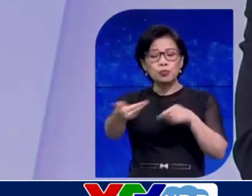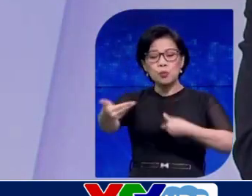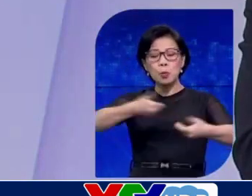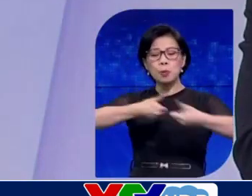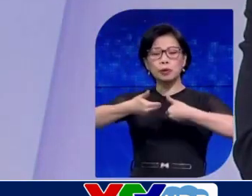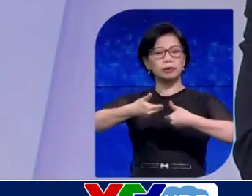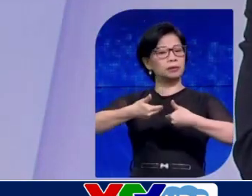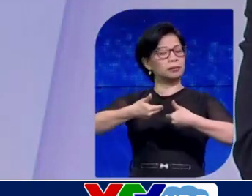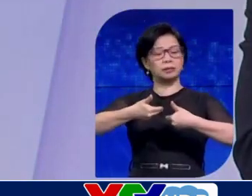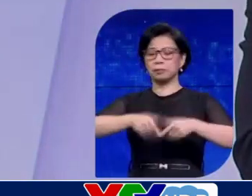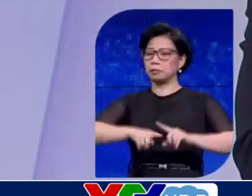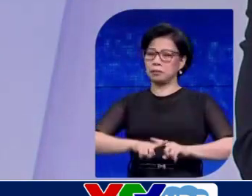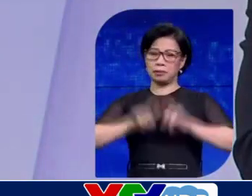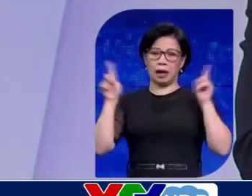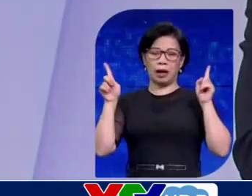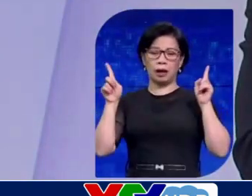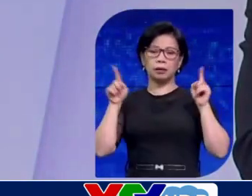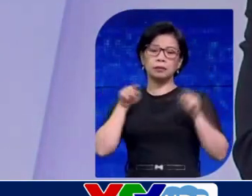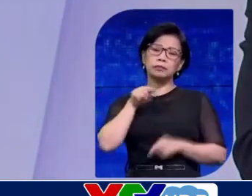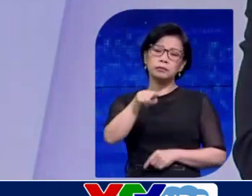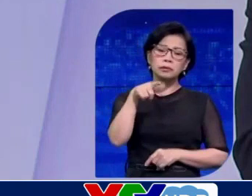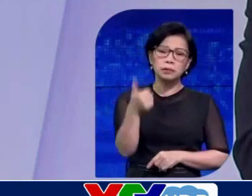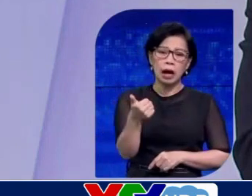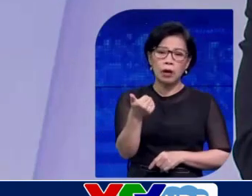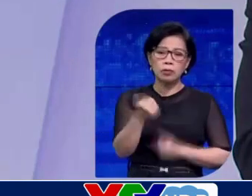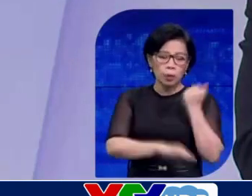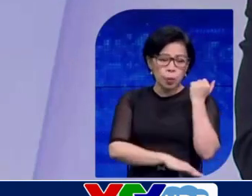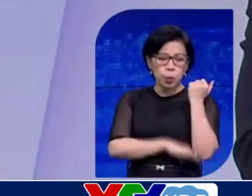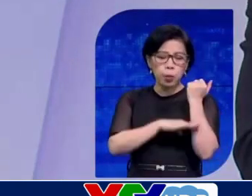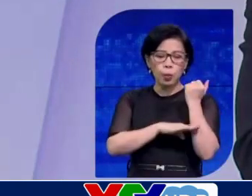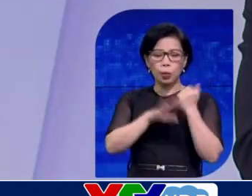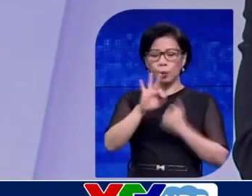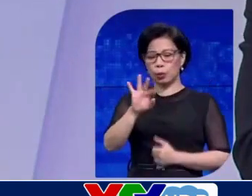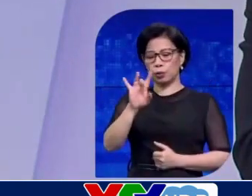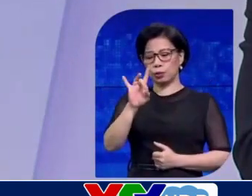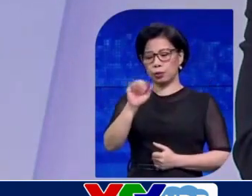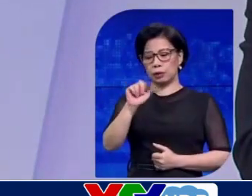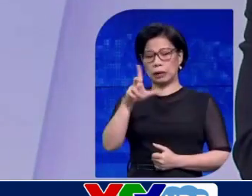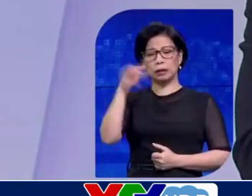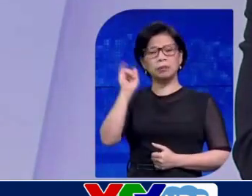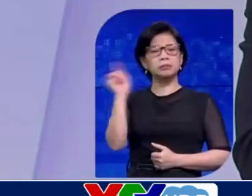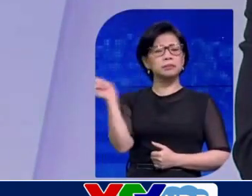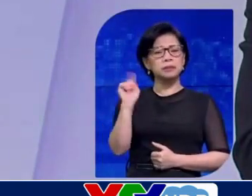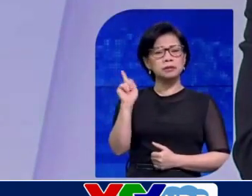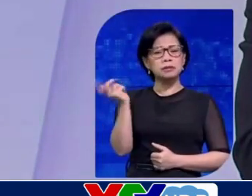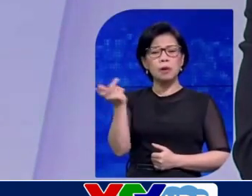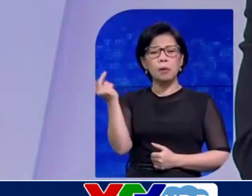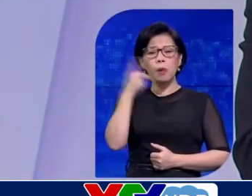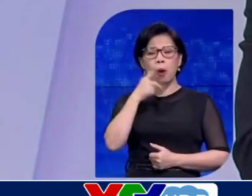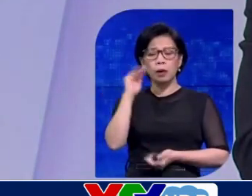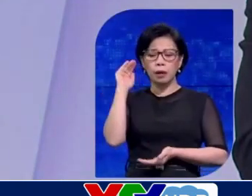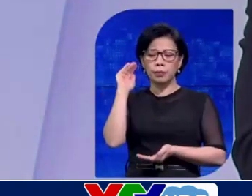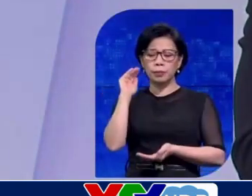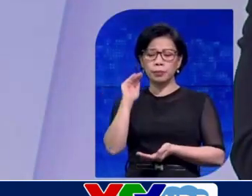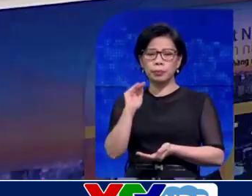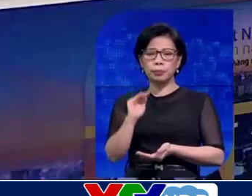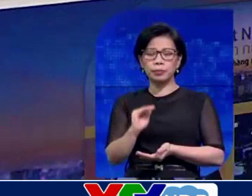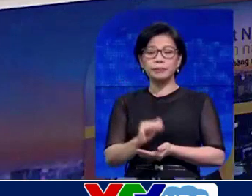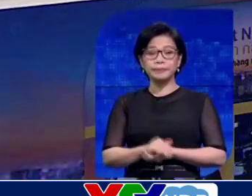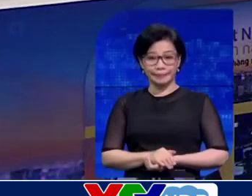quả từ việc mùa lũ thấp là gì? Và chúng ta phải thích ứng ra sao khi mà nguồn nước ngọt ngày một cạn kiệt? Chị Hương